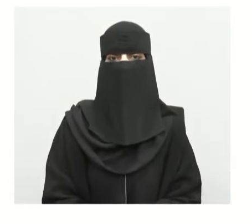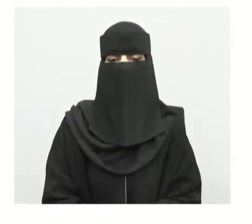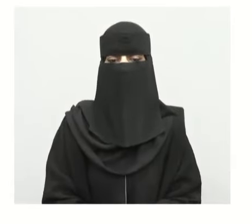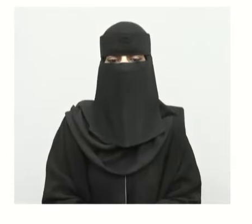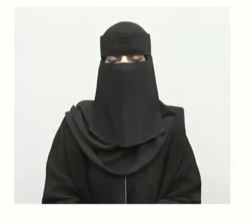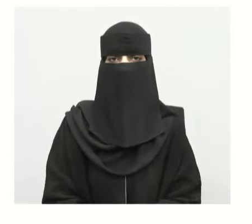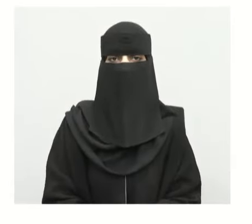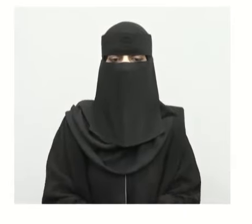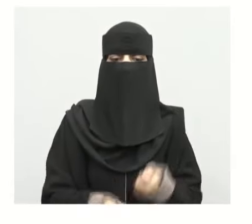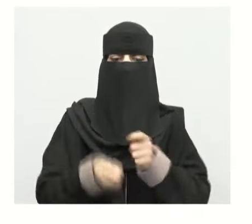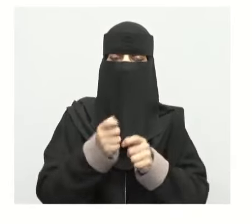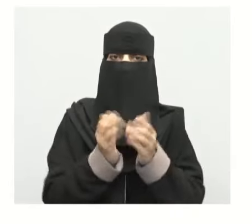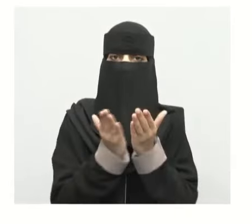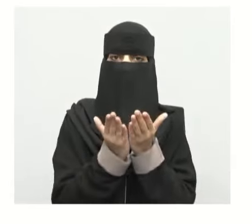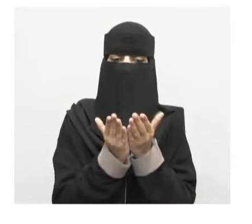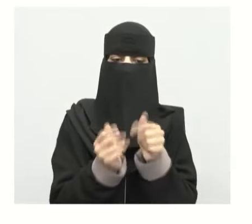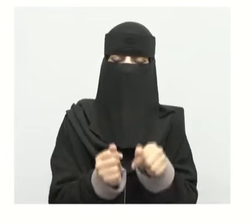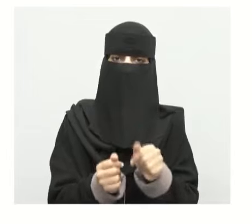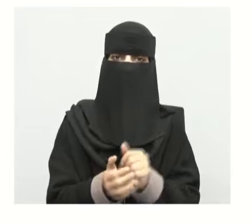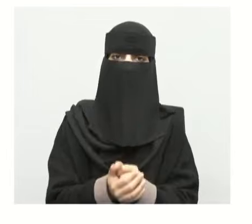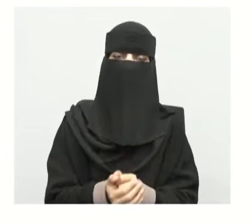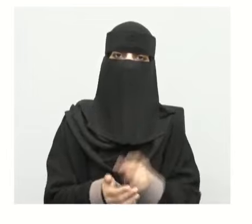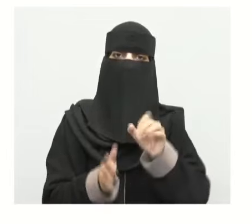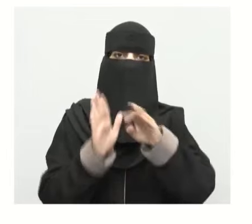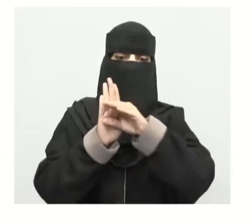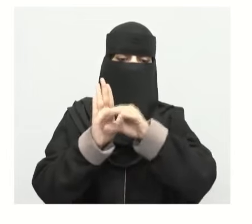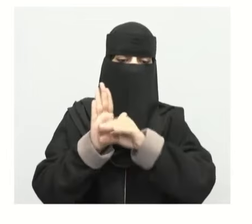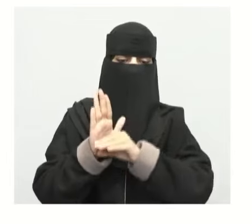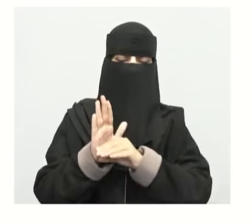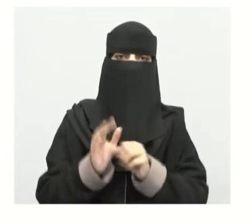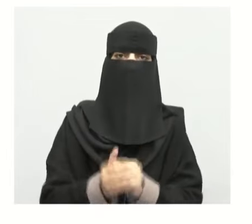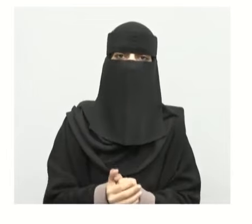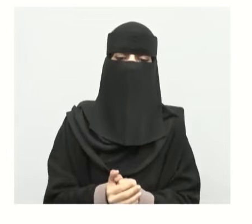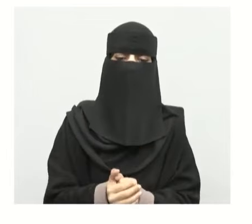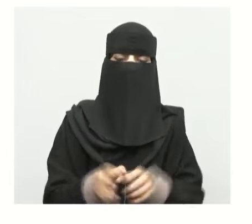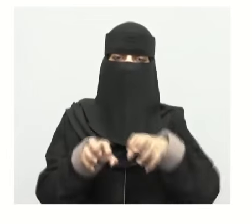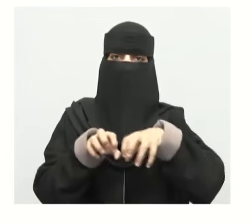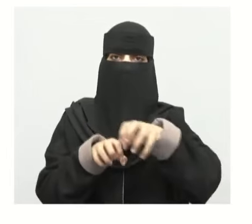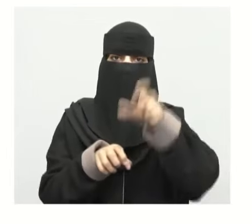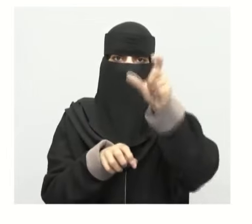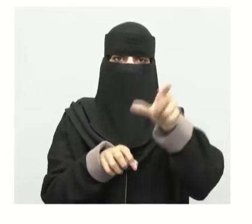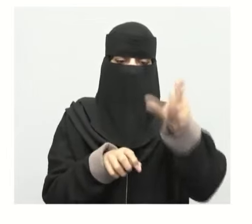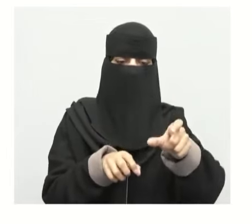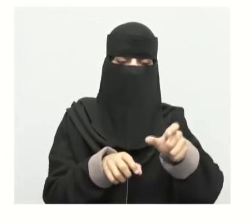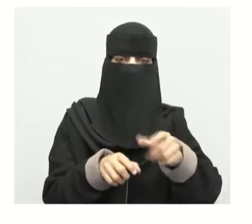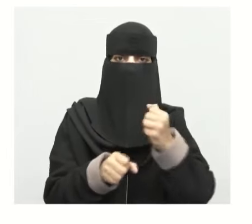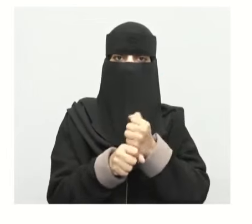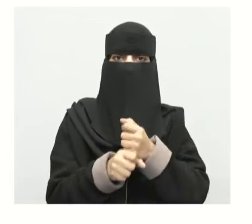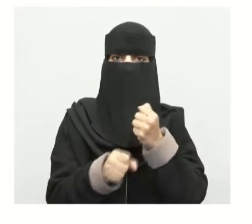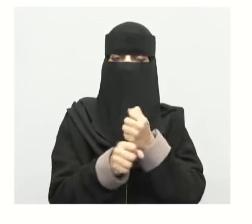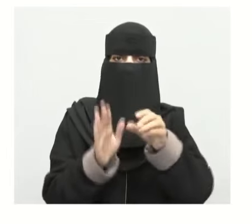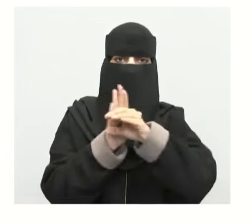السكان يتكون درسنا من المحور التالي توزيع السكان حسب